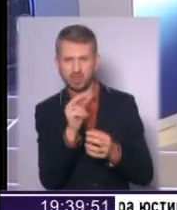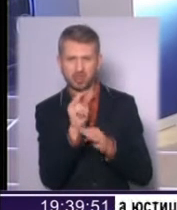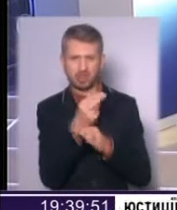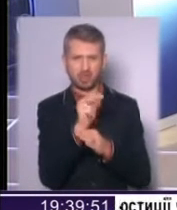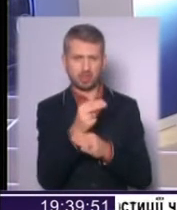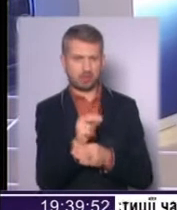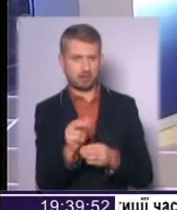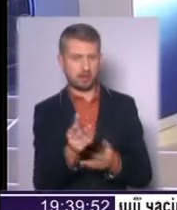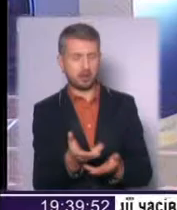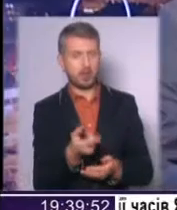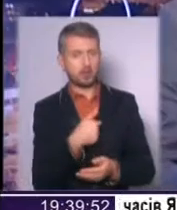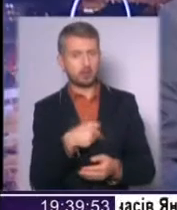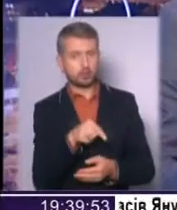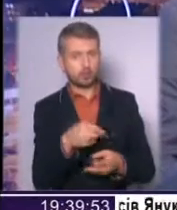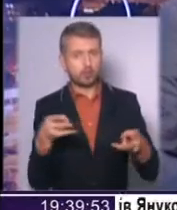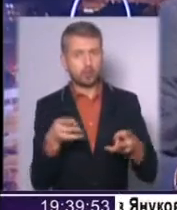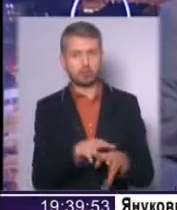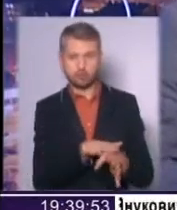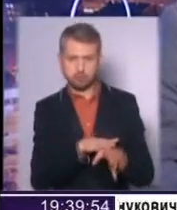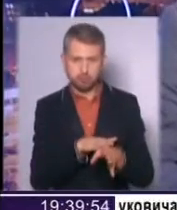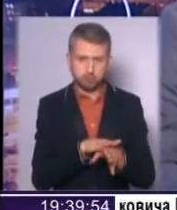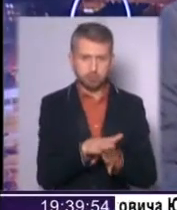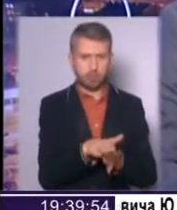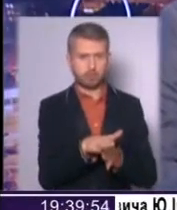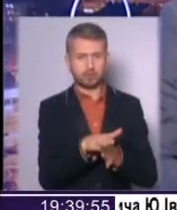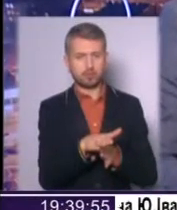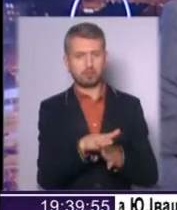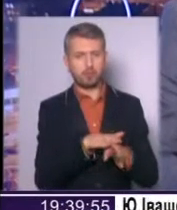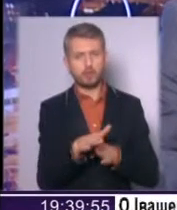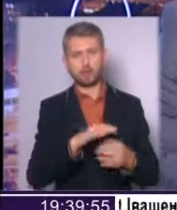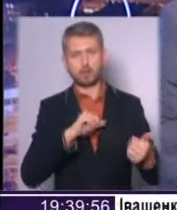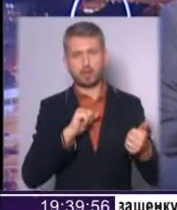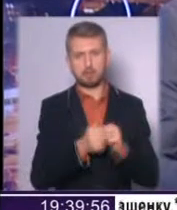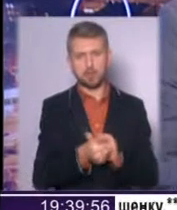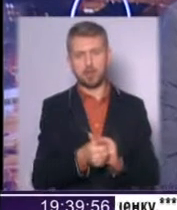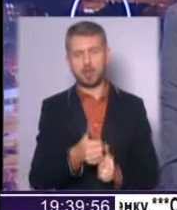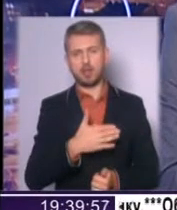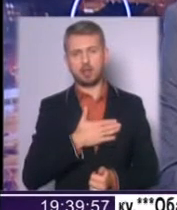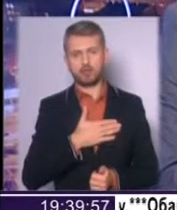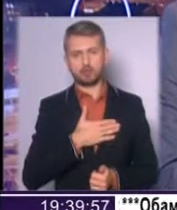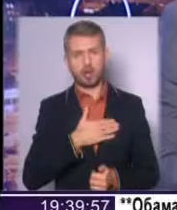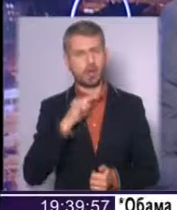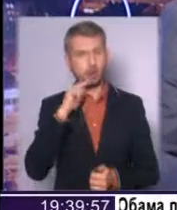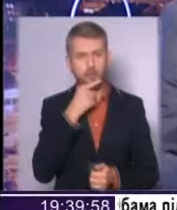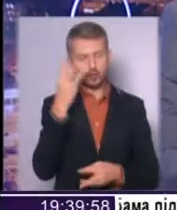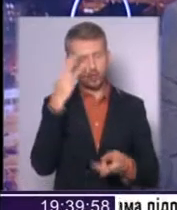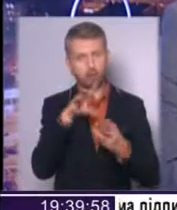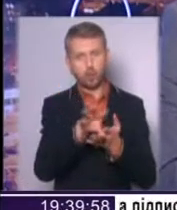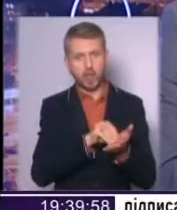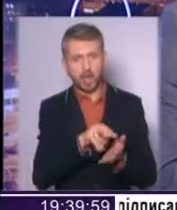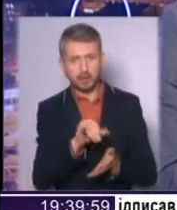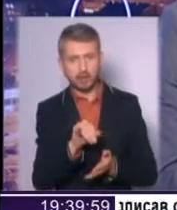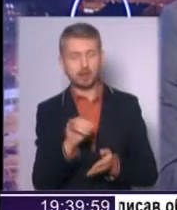фірмам, які не виробляють, і так далі. Тобто мільярди корупції, яка оця податкова яма, взагалі все в нас є, ті всі конверти, і так